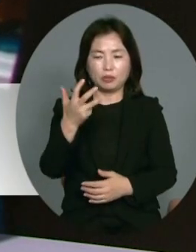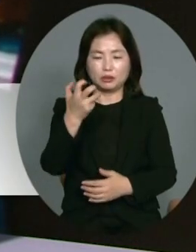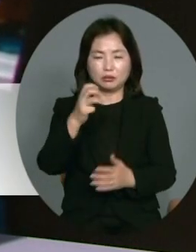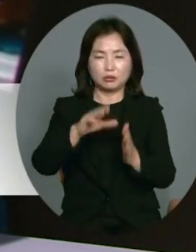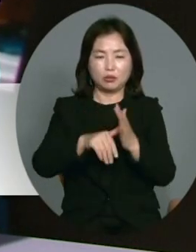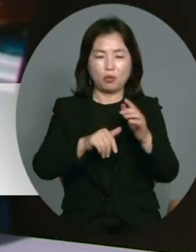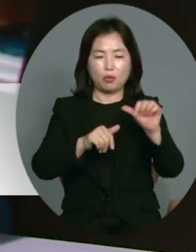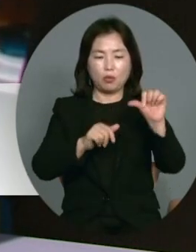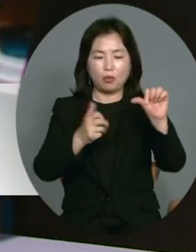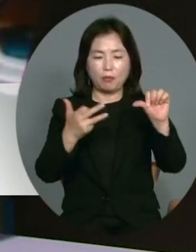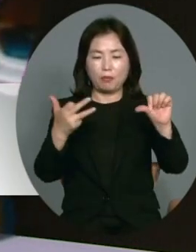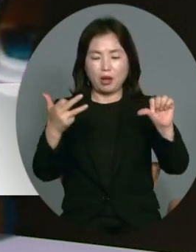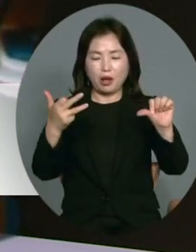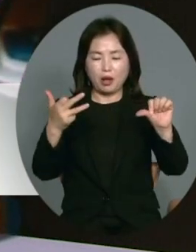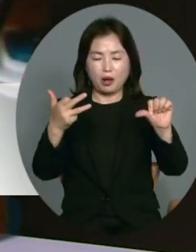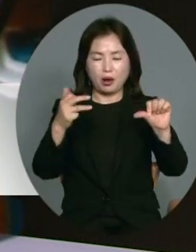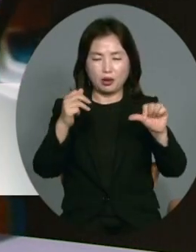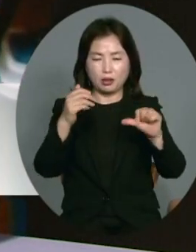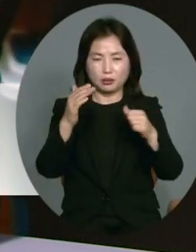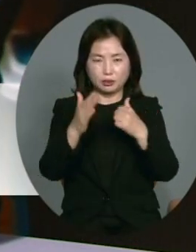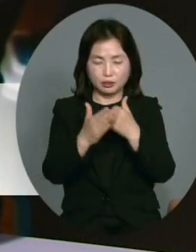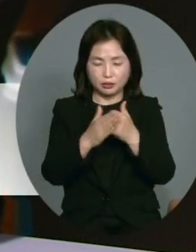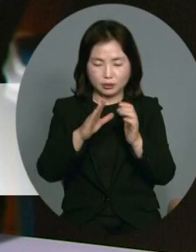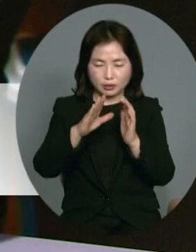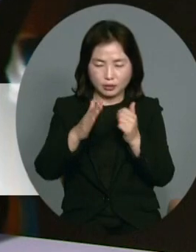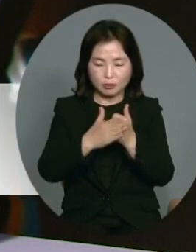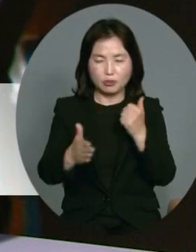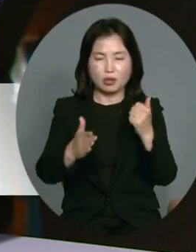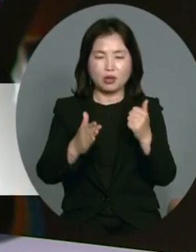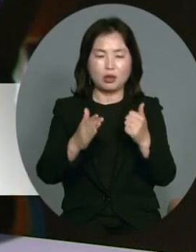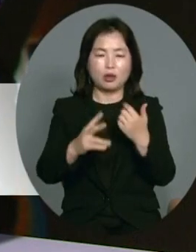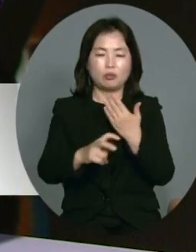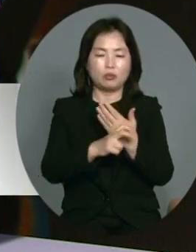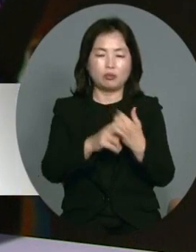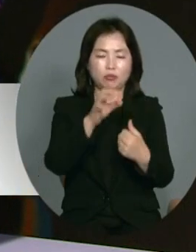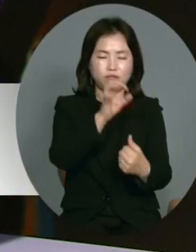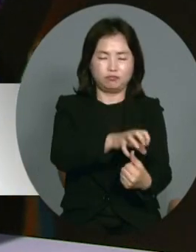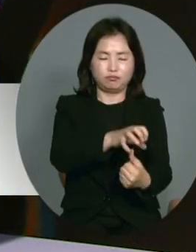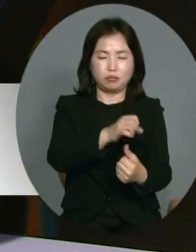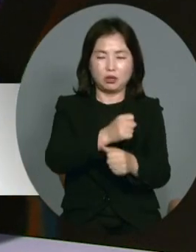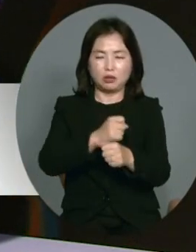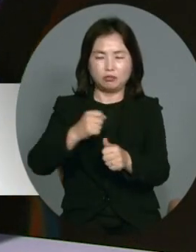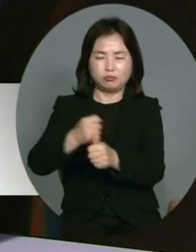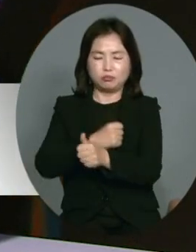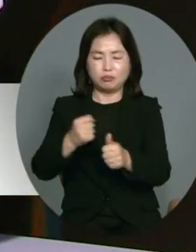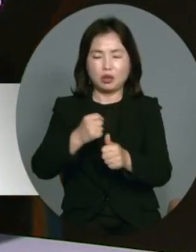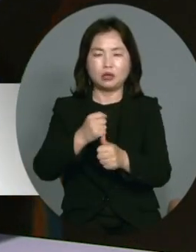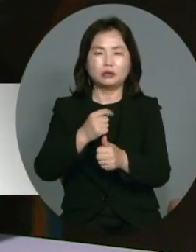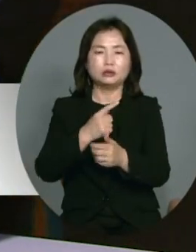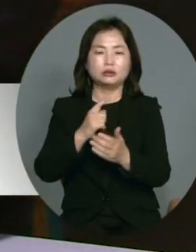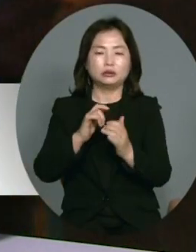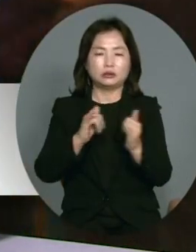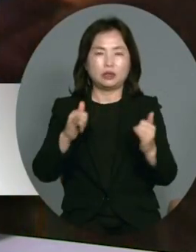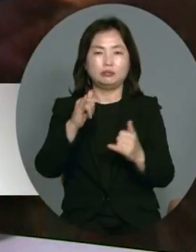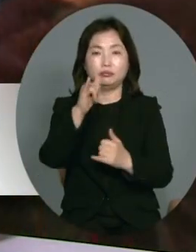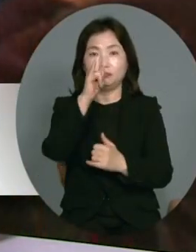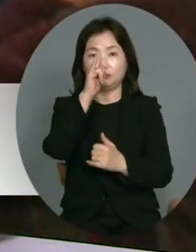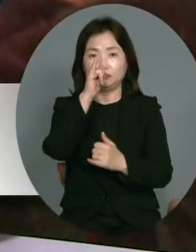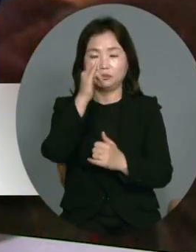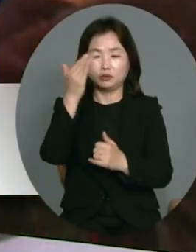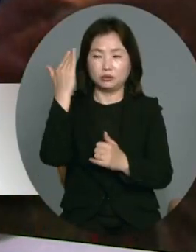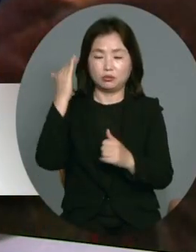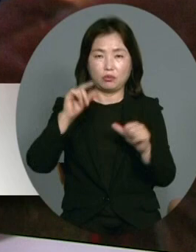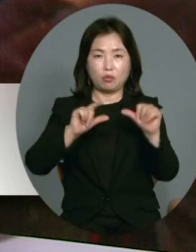1980년 5.18을 전후로 대구 경북에서도 불법 구금과 고문 등 인권 침해를 당한 유공자들이 있었습니다.